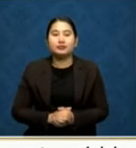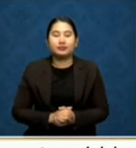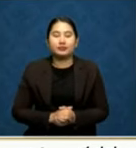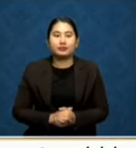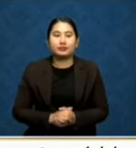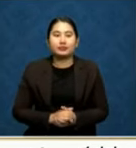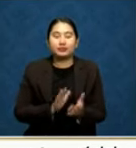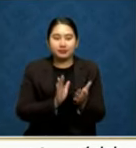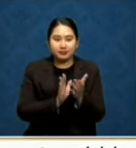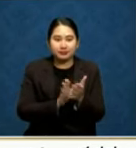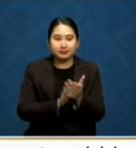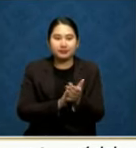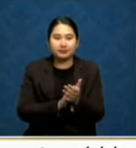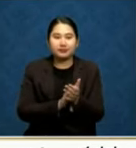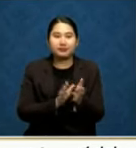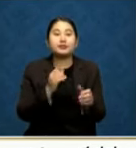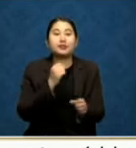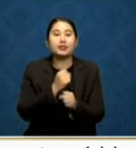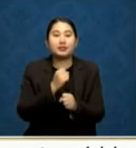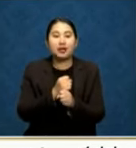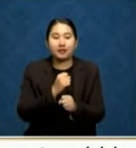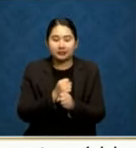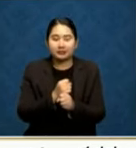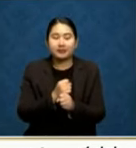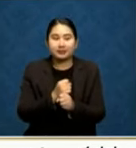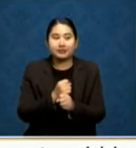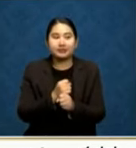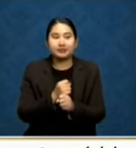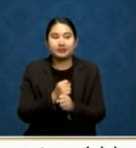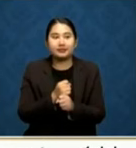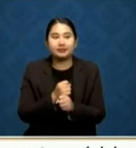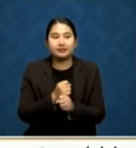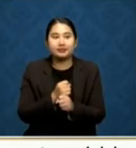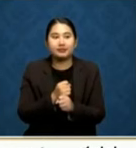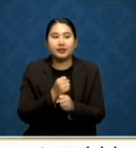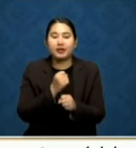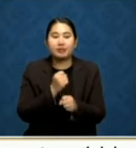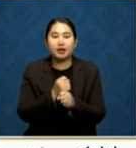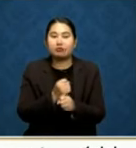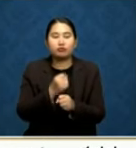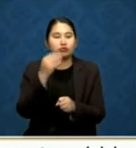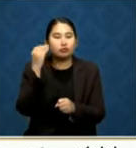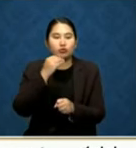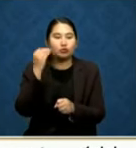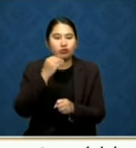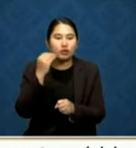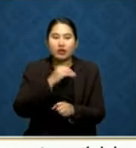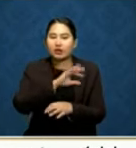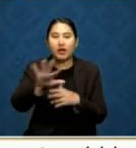ก็ผมชนชมในการทำงานแบบ แบบทุกอย่างทุกเรื่อง